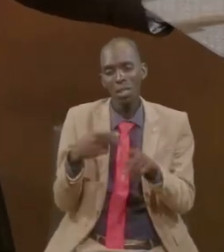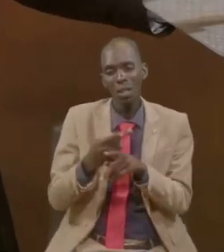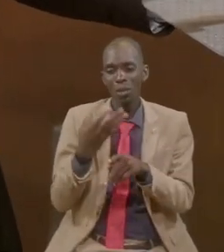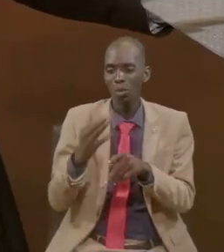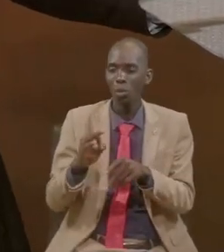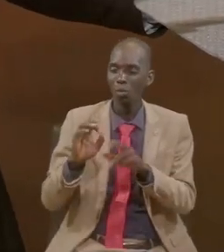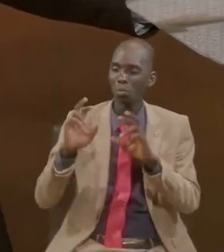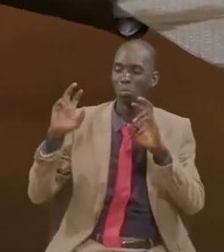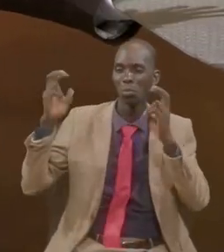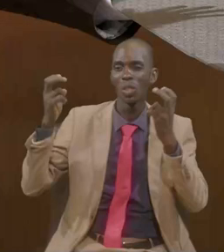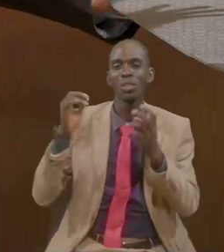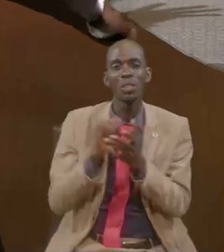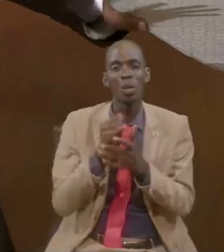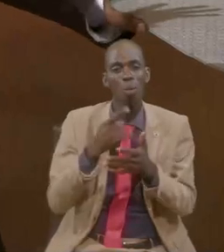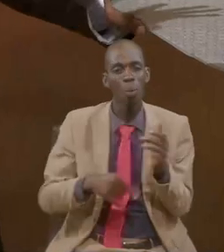c'est un autre titre.